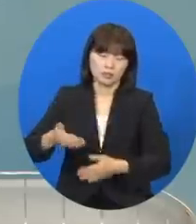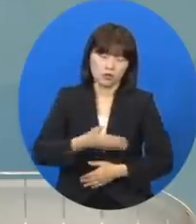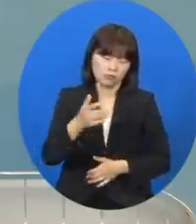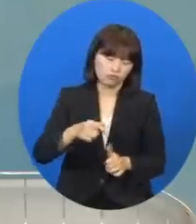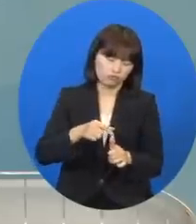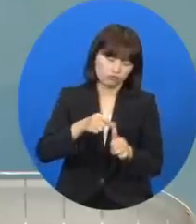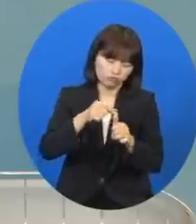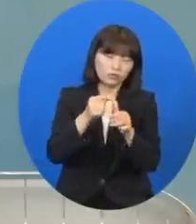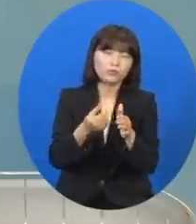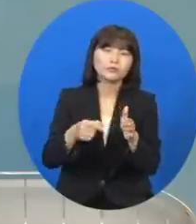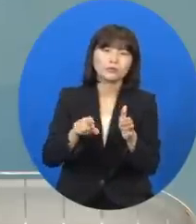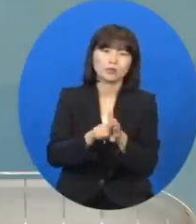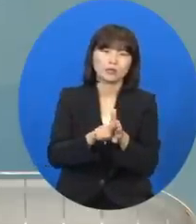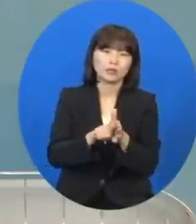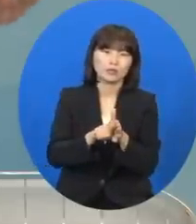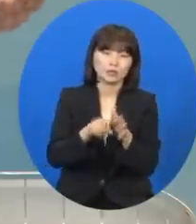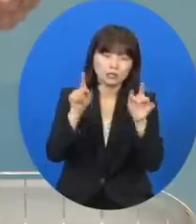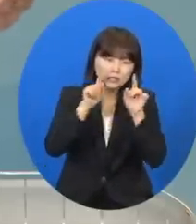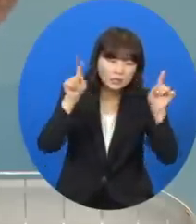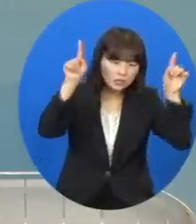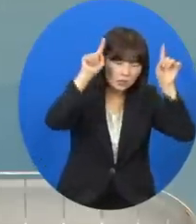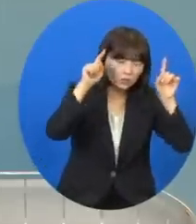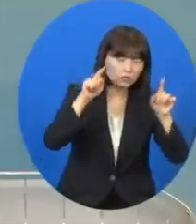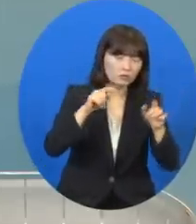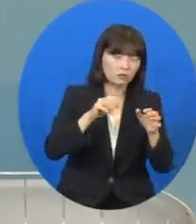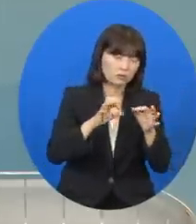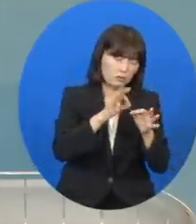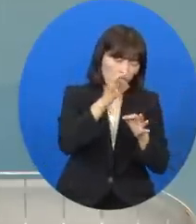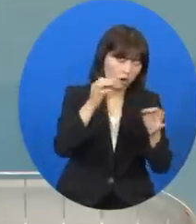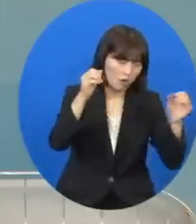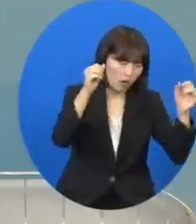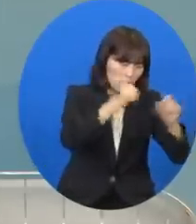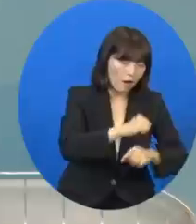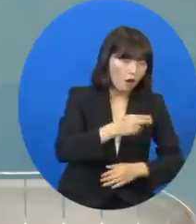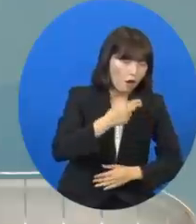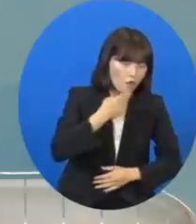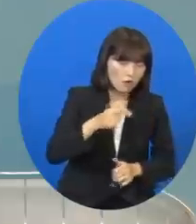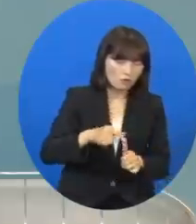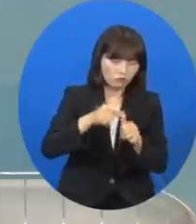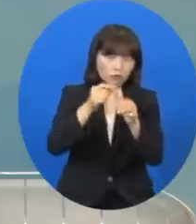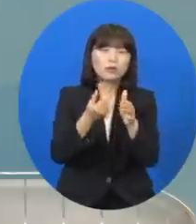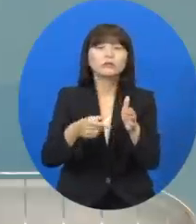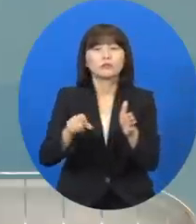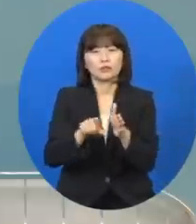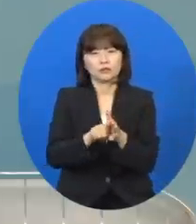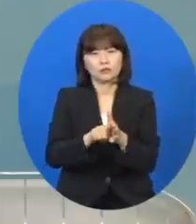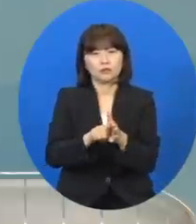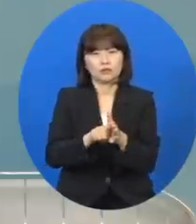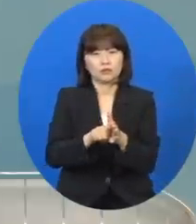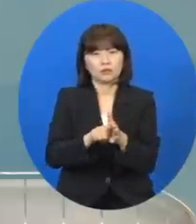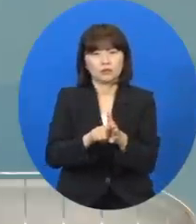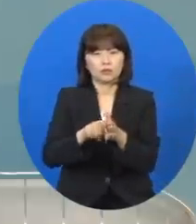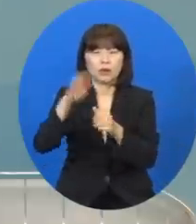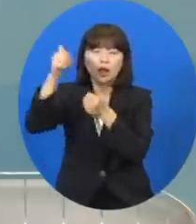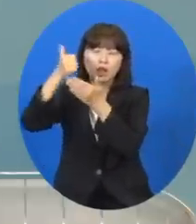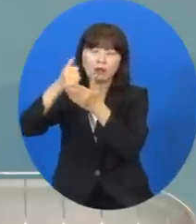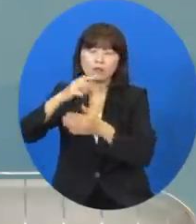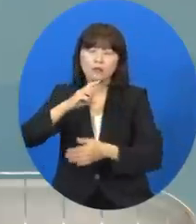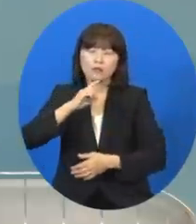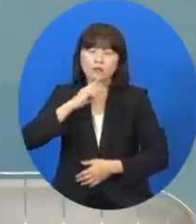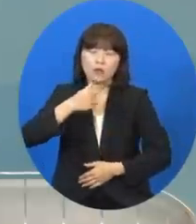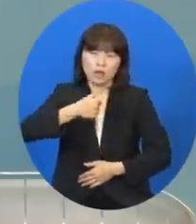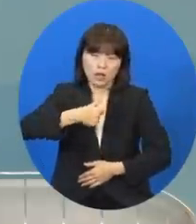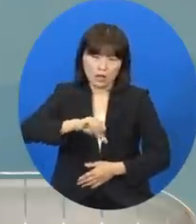구원하려고, 지옥의 영혼이 멸망당하지 않고 구원하려고 당신의 독생자 예수님 십자가에